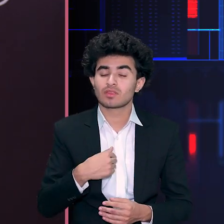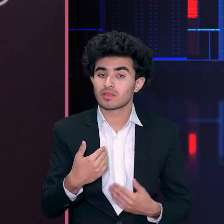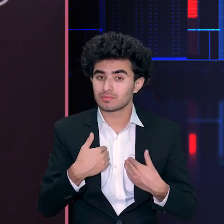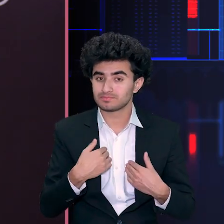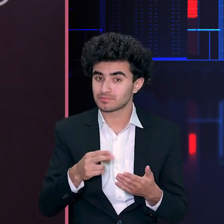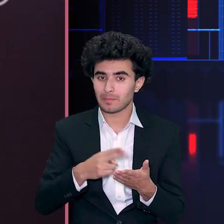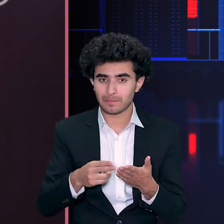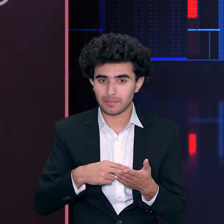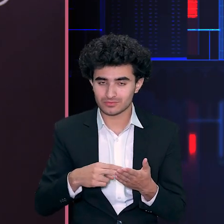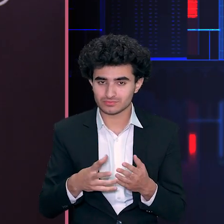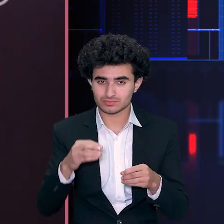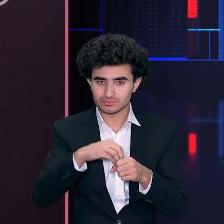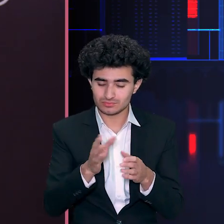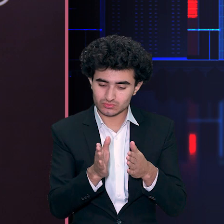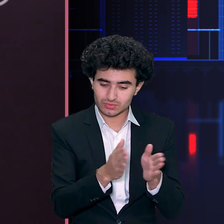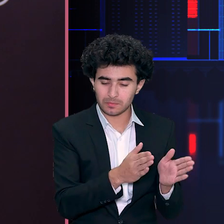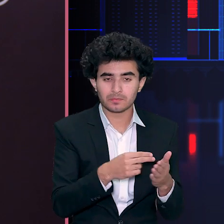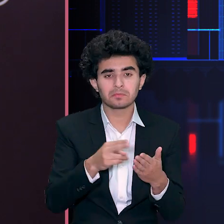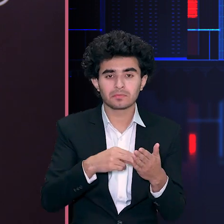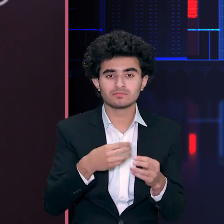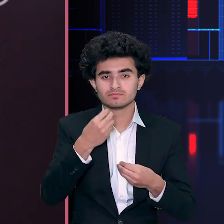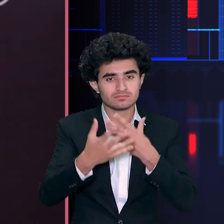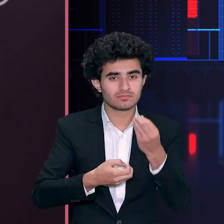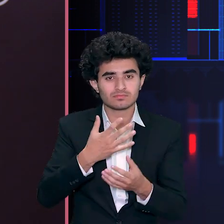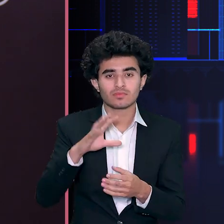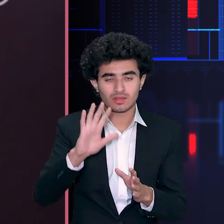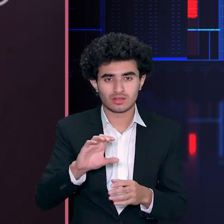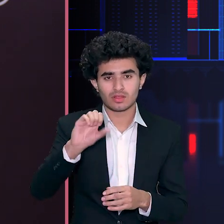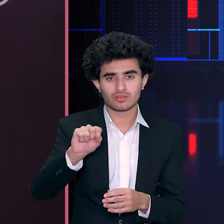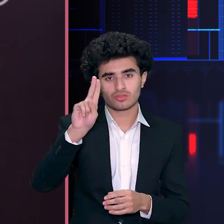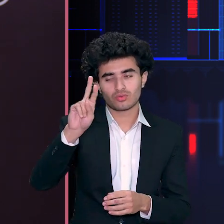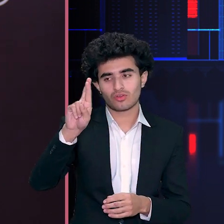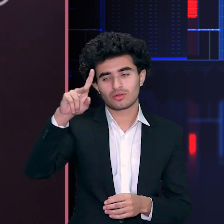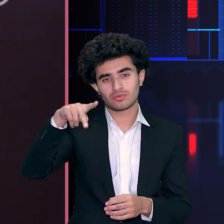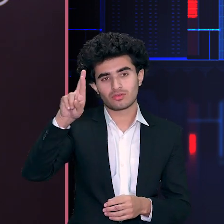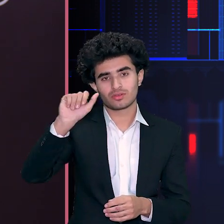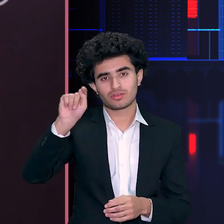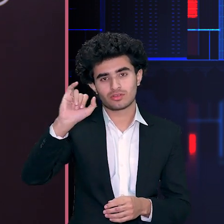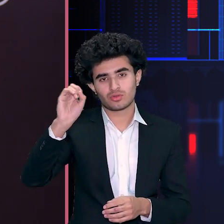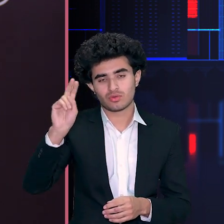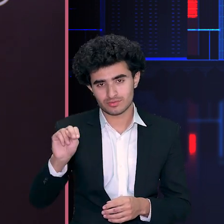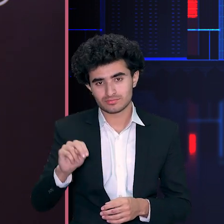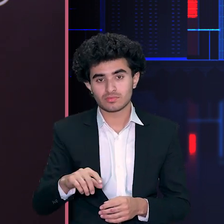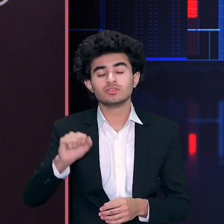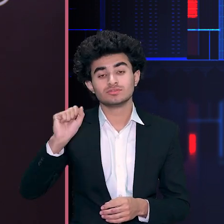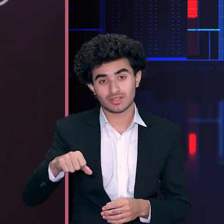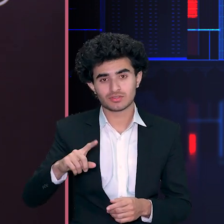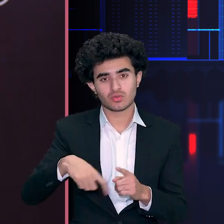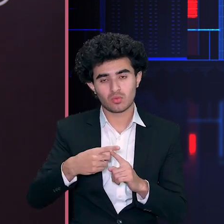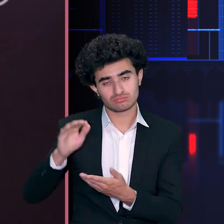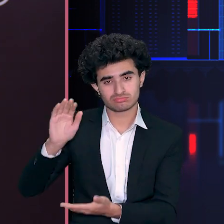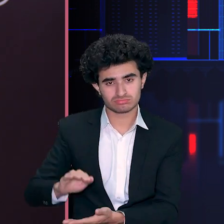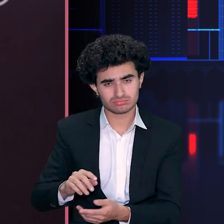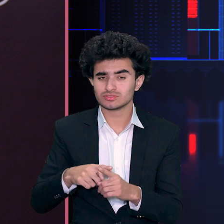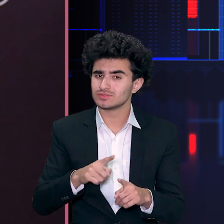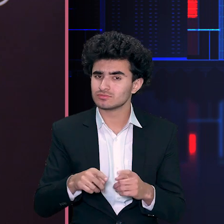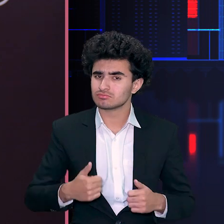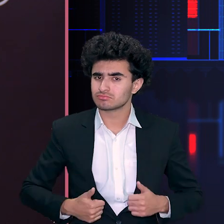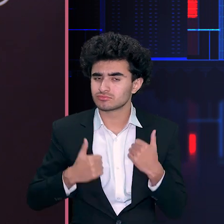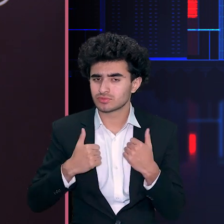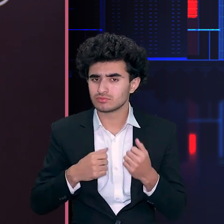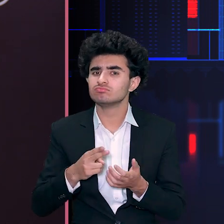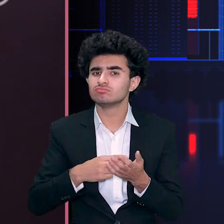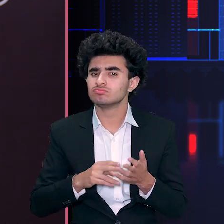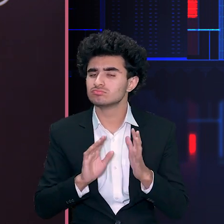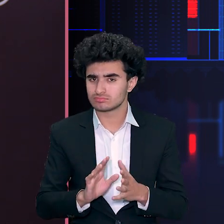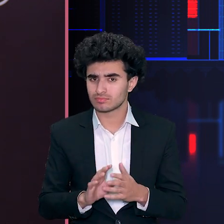کی بات کرتا ہوں۔ وہ سیپریشن پین کیا تھا؟ ظاہر سی بات ہے، اگر بچپن میں جو انسیڈنٹس ہوئے تو اس کی وجہ سے کافی